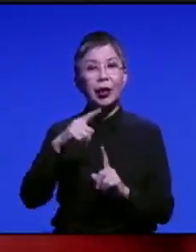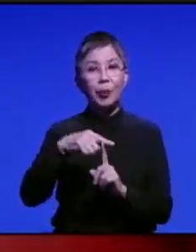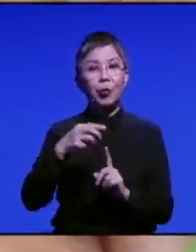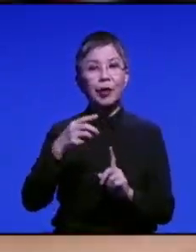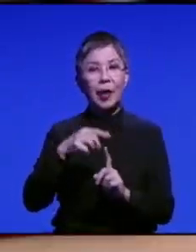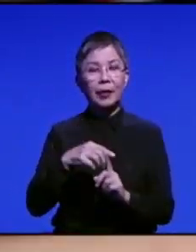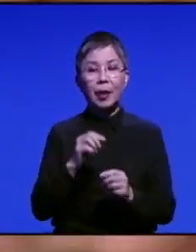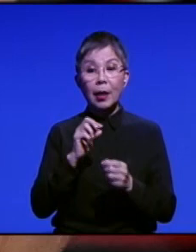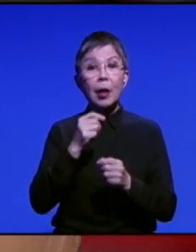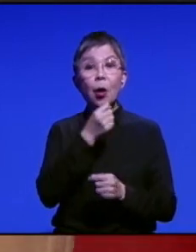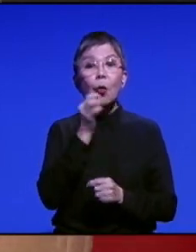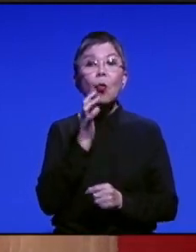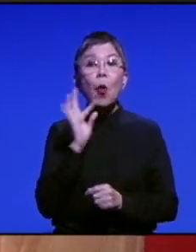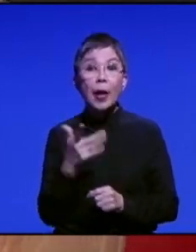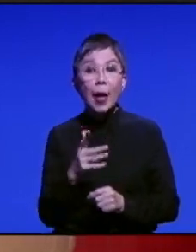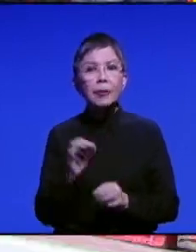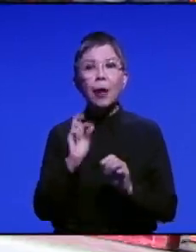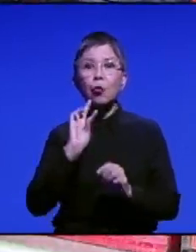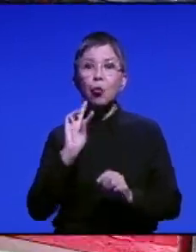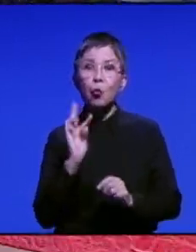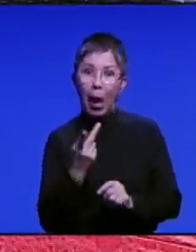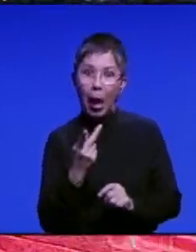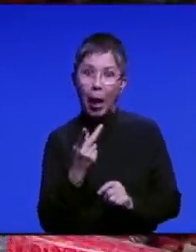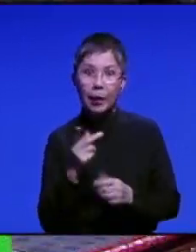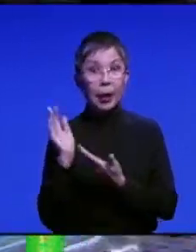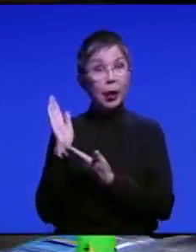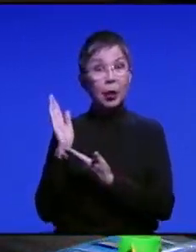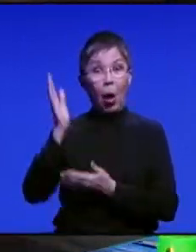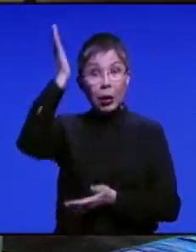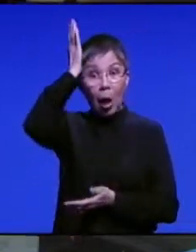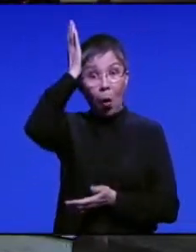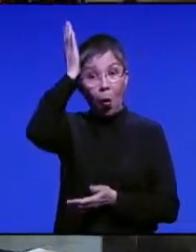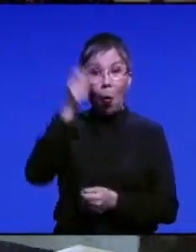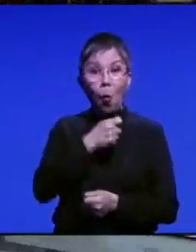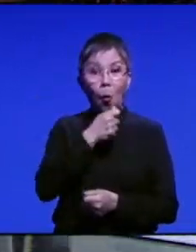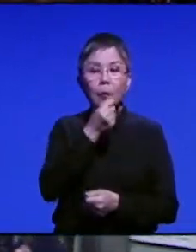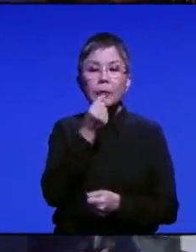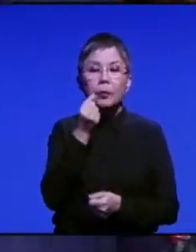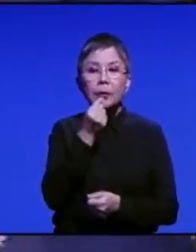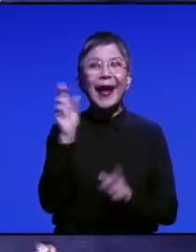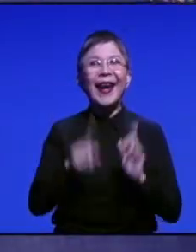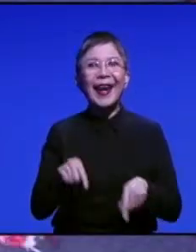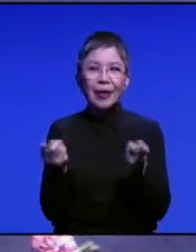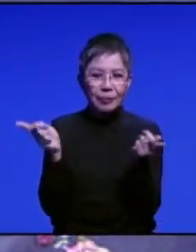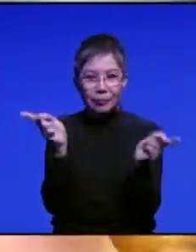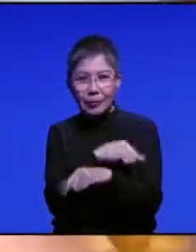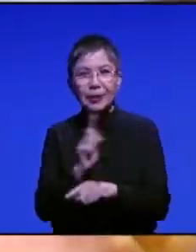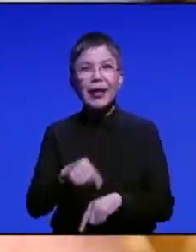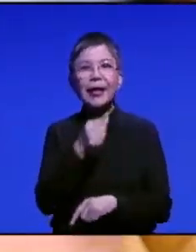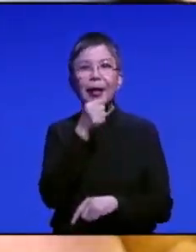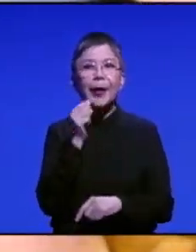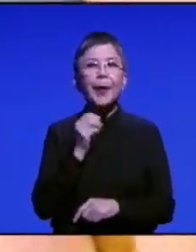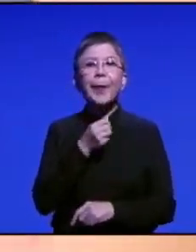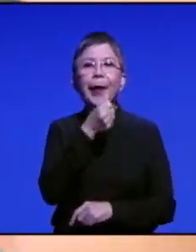bisa berubah warna sesuai dengan para pemakainya. Jadi, walaupun berwarna hijau, jika dioleskan akan menghasilkan warna pink,